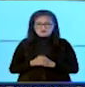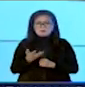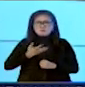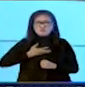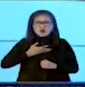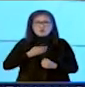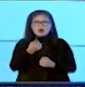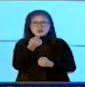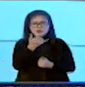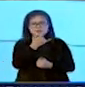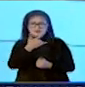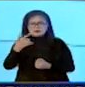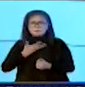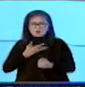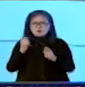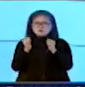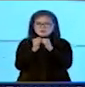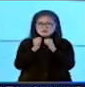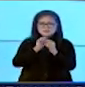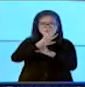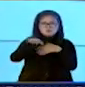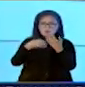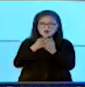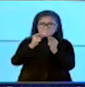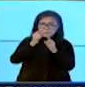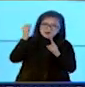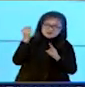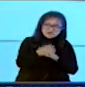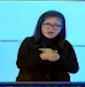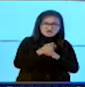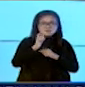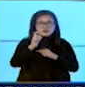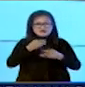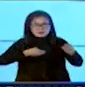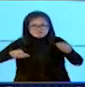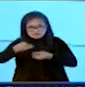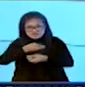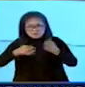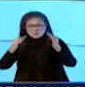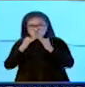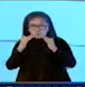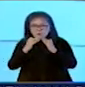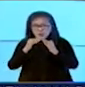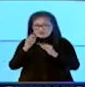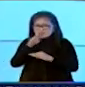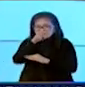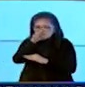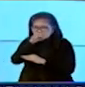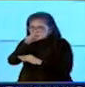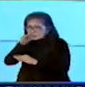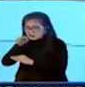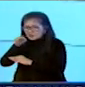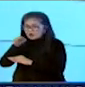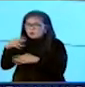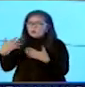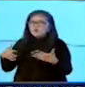mereka juga berjanji akan menanggung seluruh pajak dan transaksi rumah Hai ternyata saat ditelusuri suami istri yang dianggap crazy